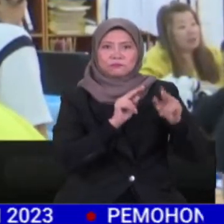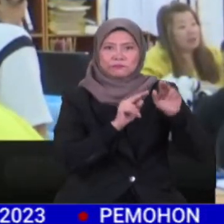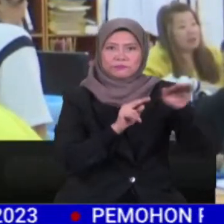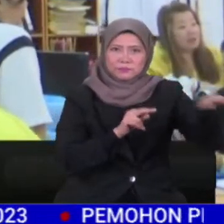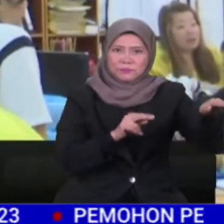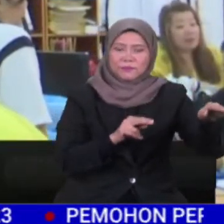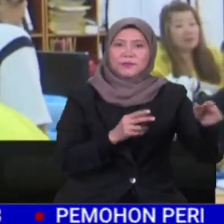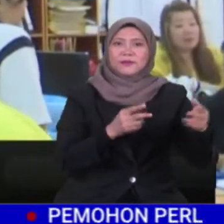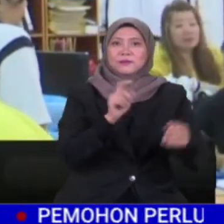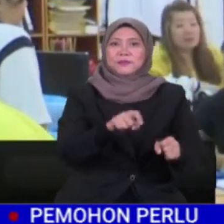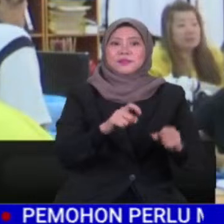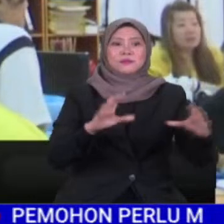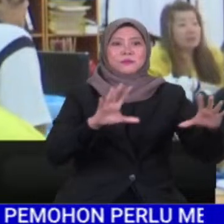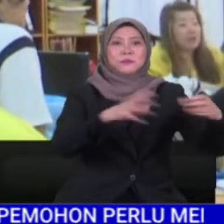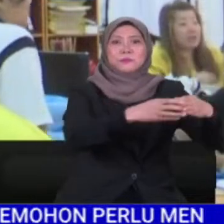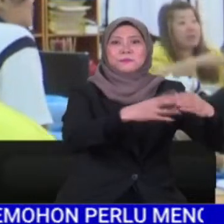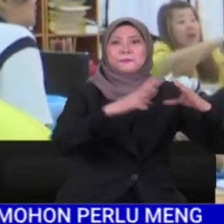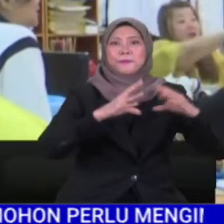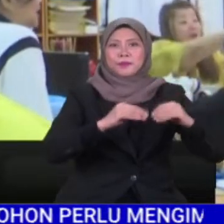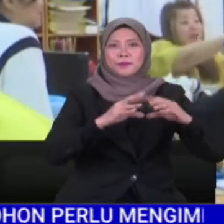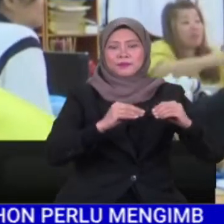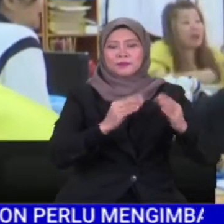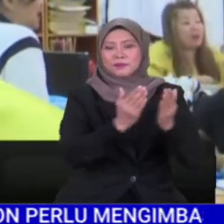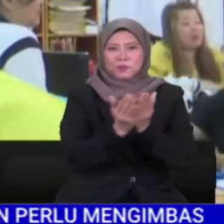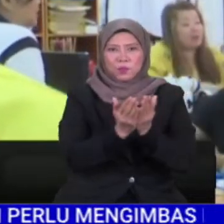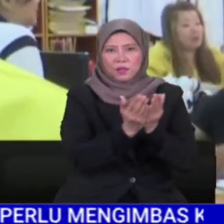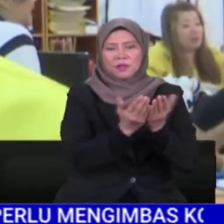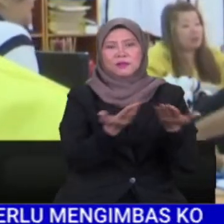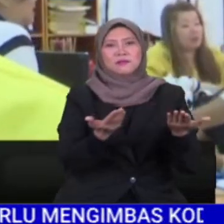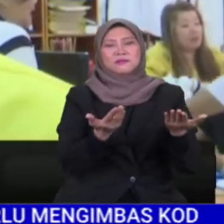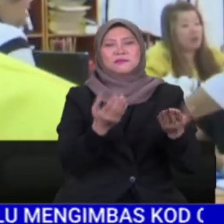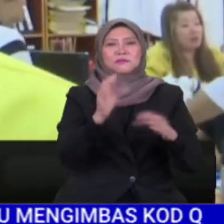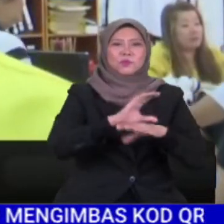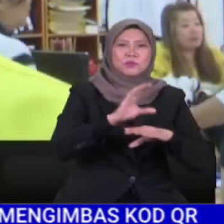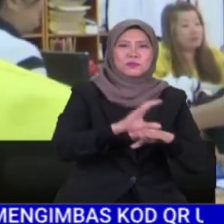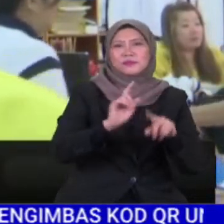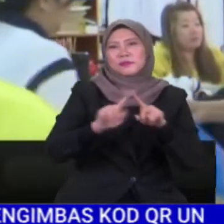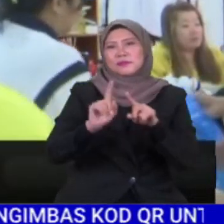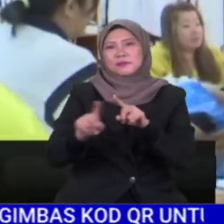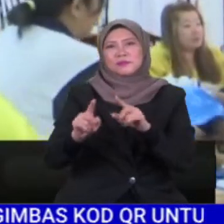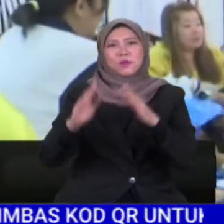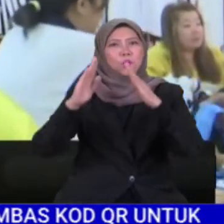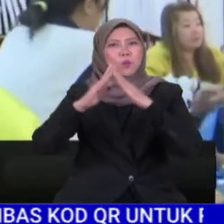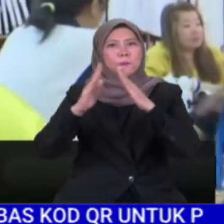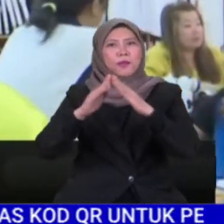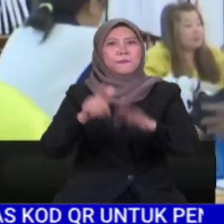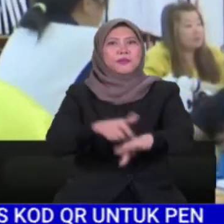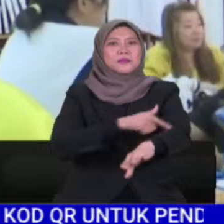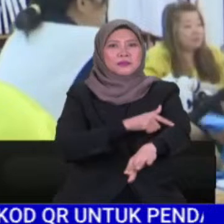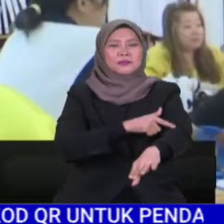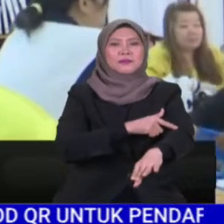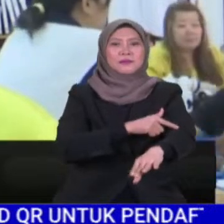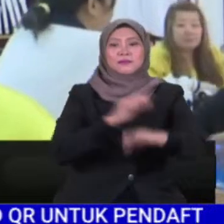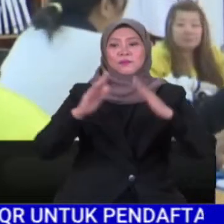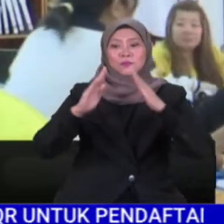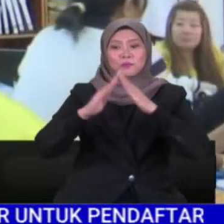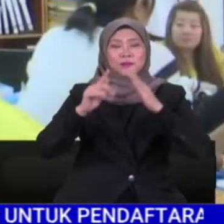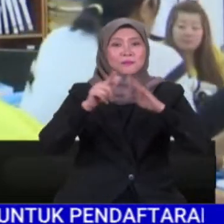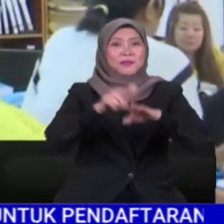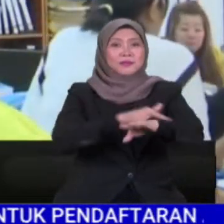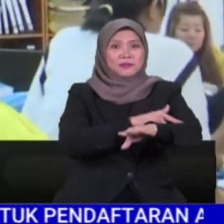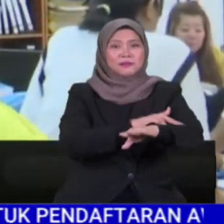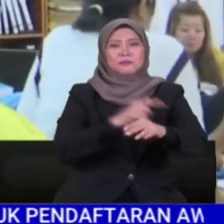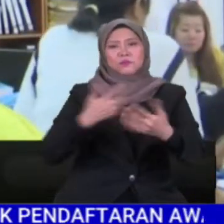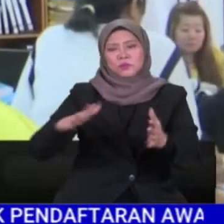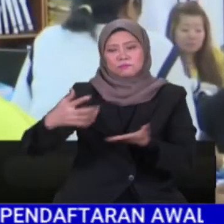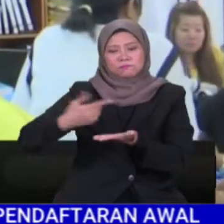able to have the meeting in the school, in the churches, or even at the rumah banjang, you know, the rumah banjang. So